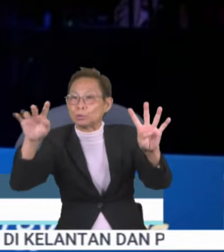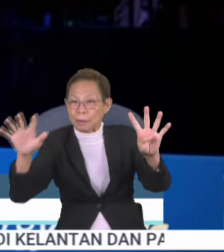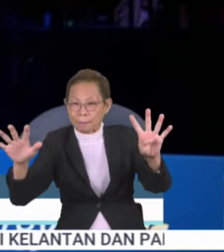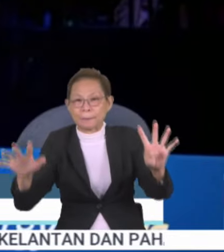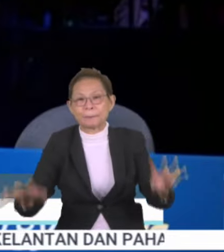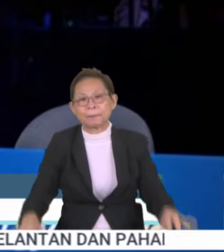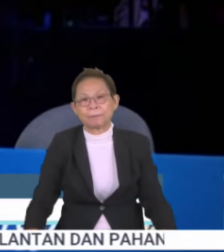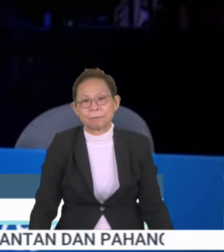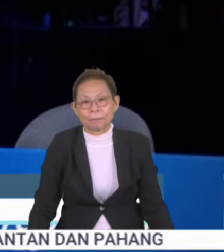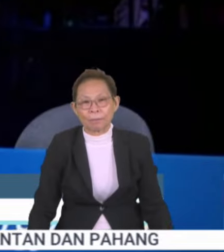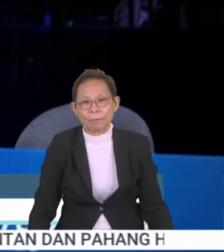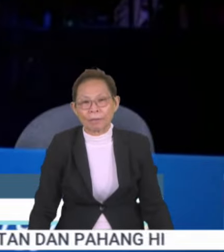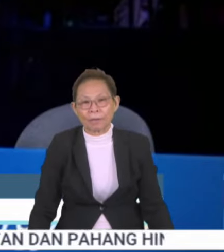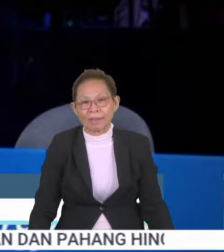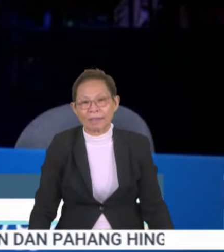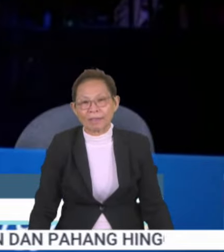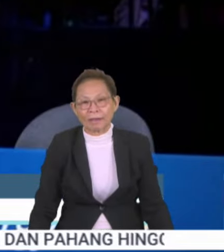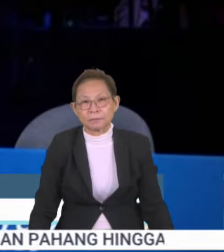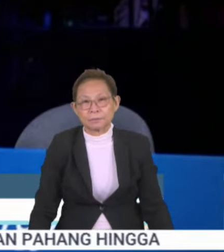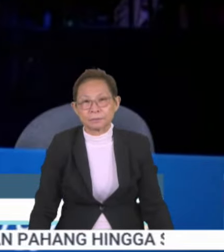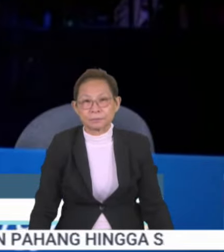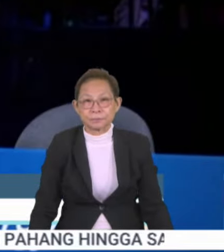2025.